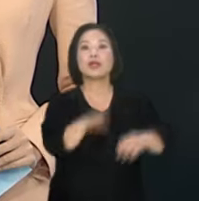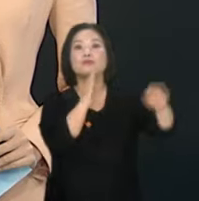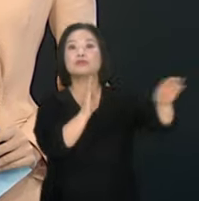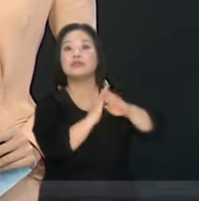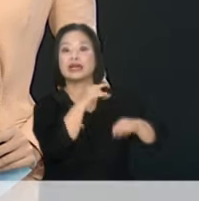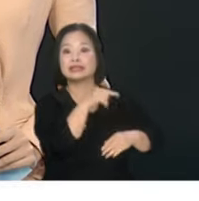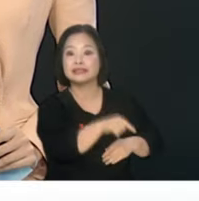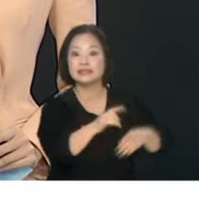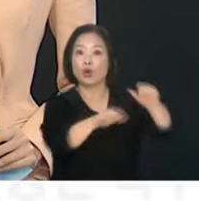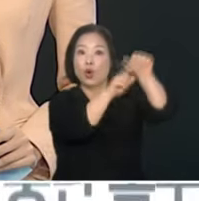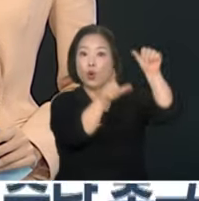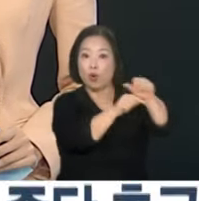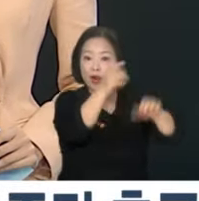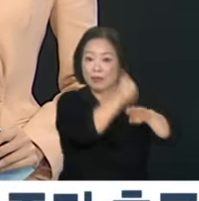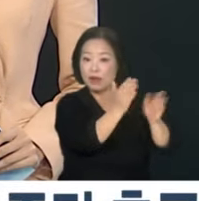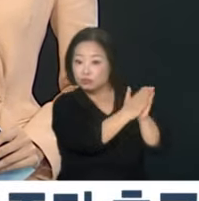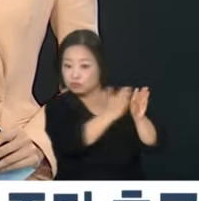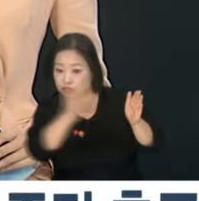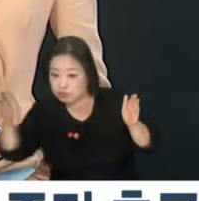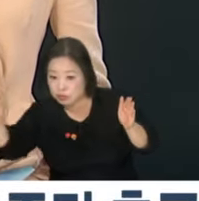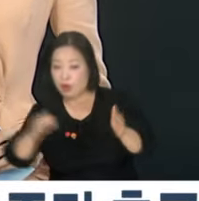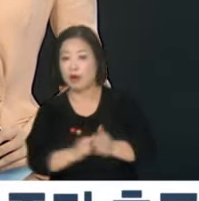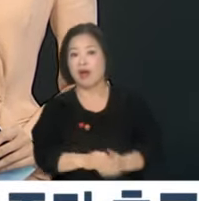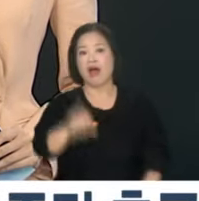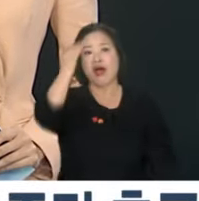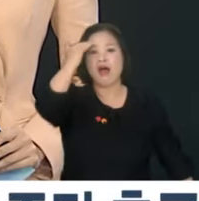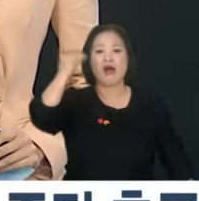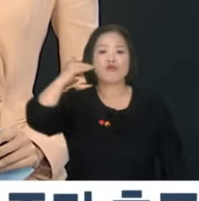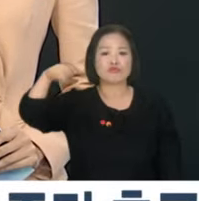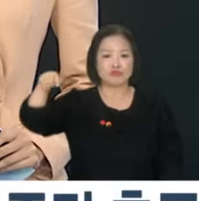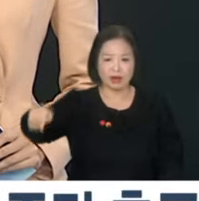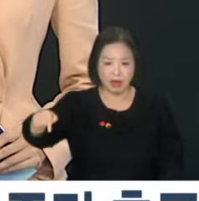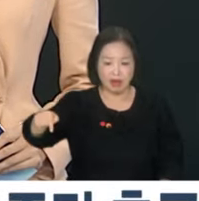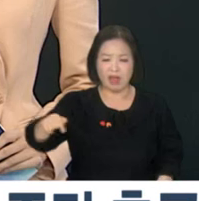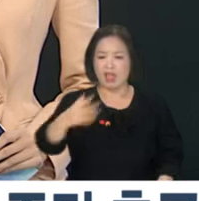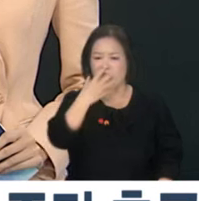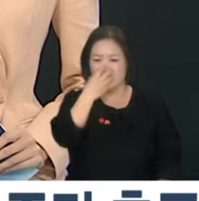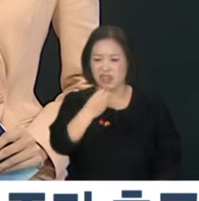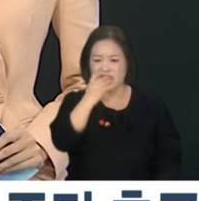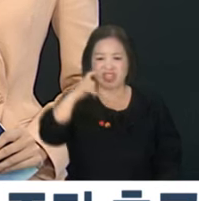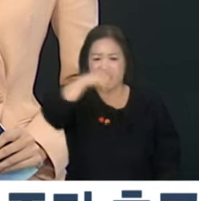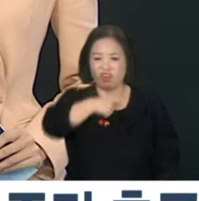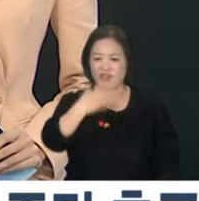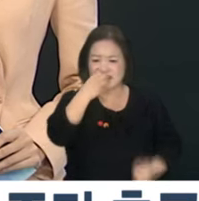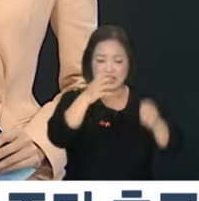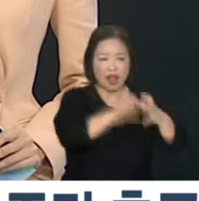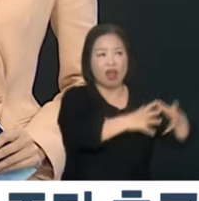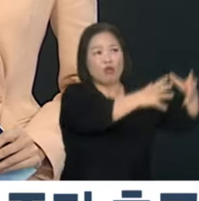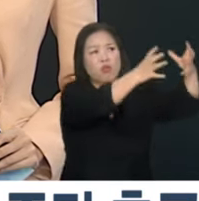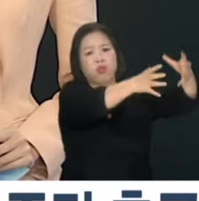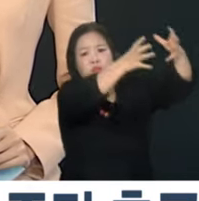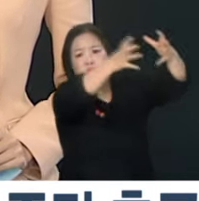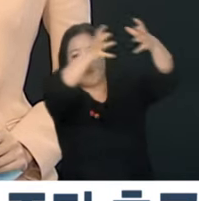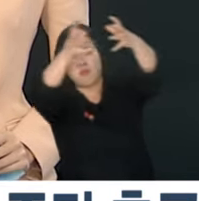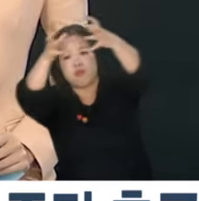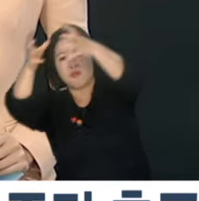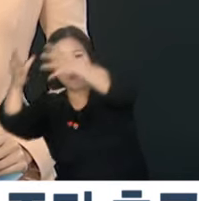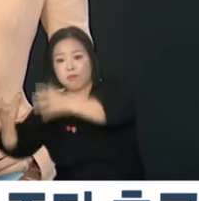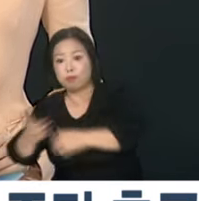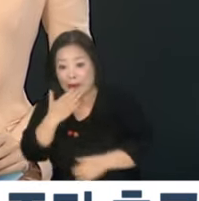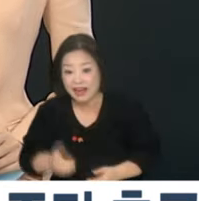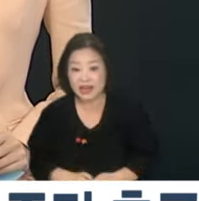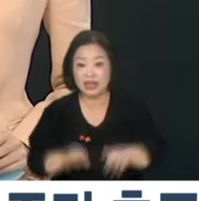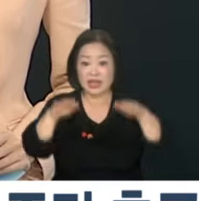네 북한은 지난 5월 말부터 30여 차례에 걸쳐서 우리 지역을 향해서 쓰레기를 매단 풍선을 날려보냈습니다 심지어